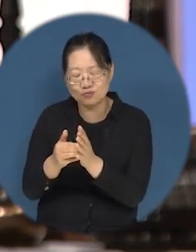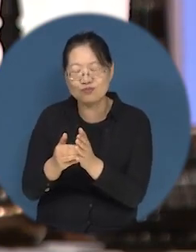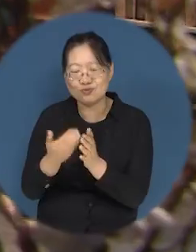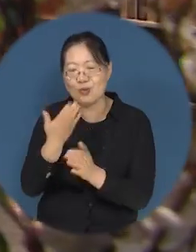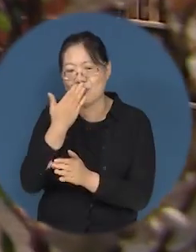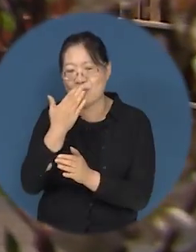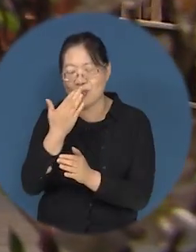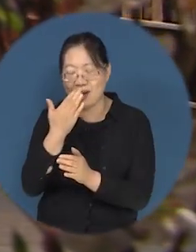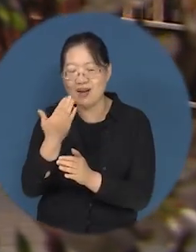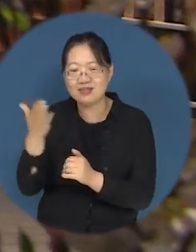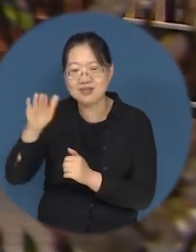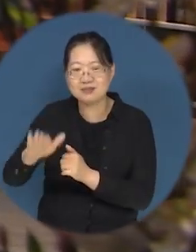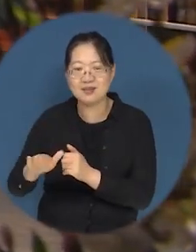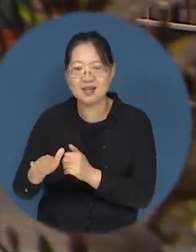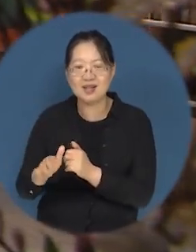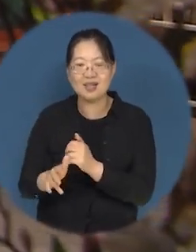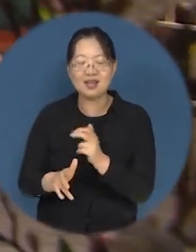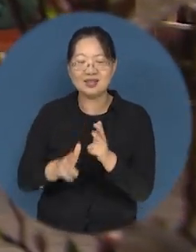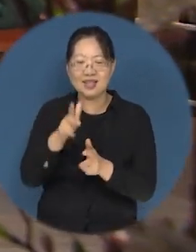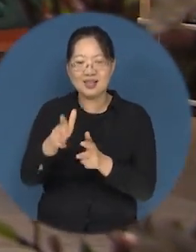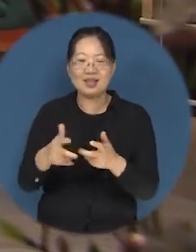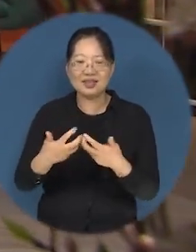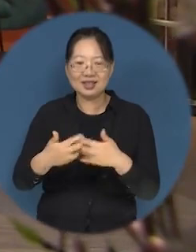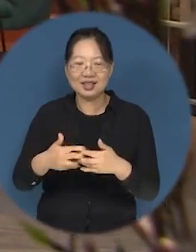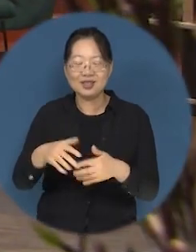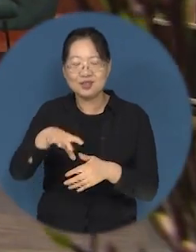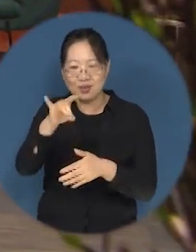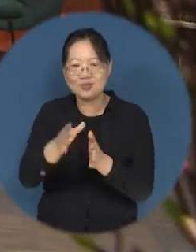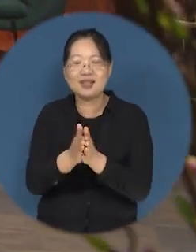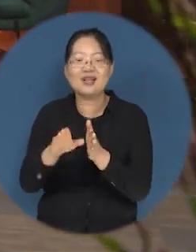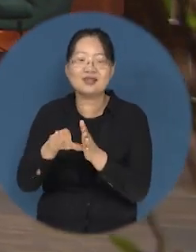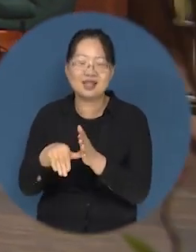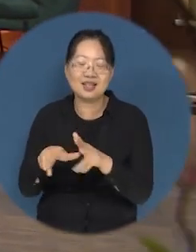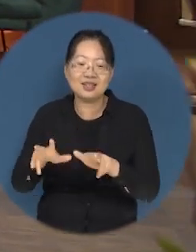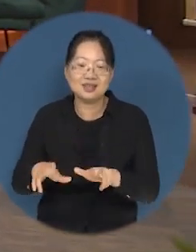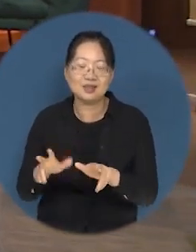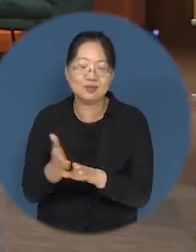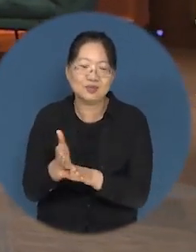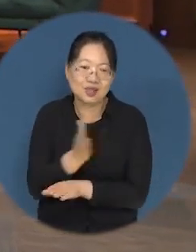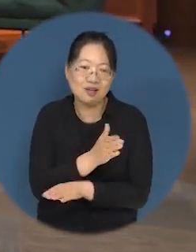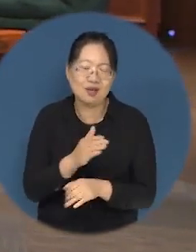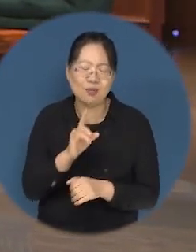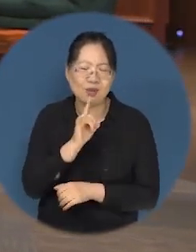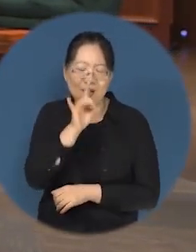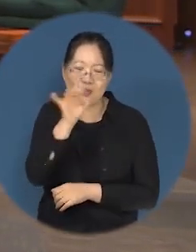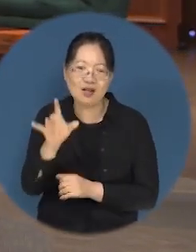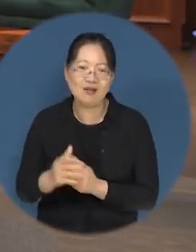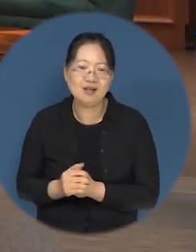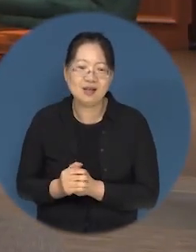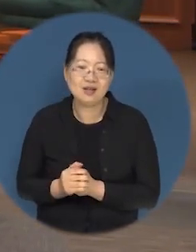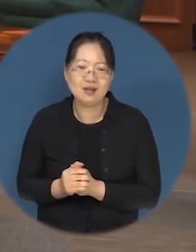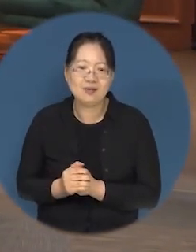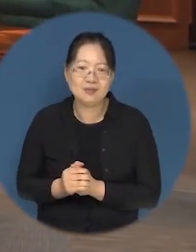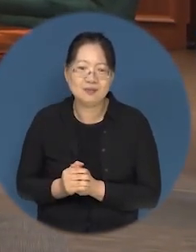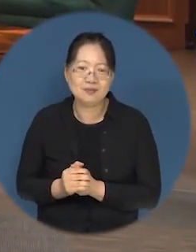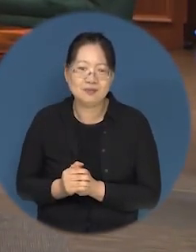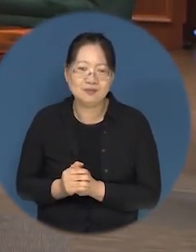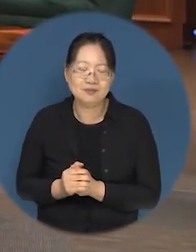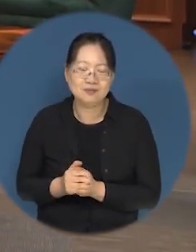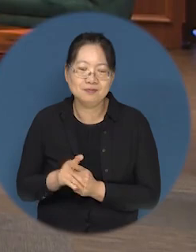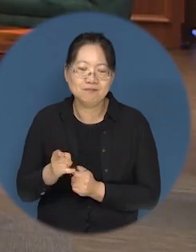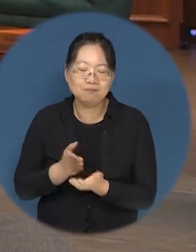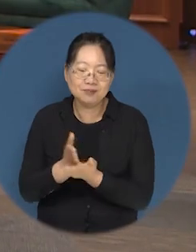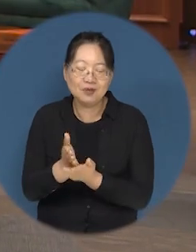시절이 있었겠지만 예. 뭐 산업화 초기 시절에는 뭐 그럴 수 있었겠지만 이제는 그건 뭐 말도 안 되는 얘기잖아요. 근데 이제 이쪽